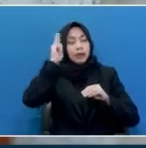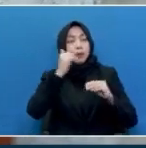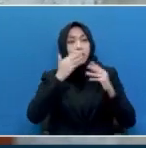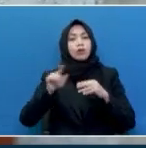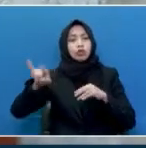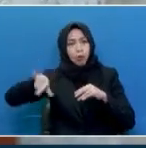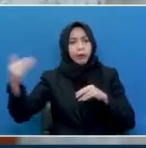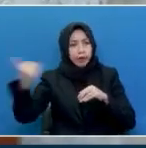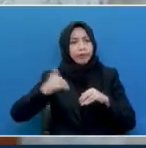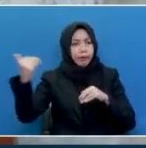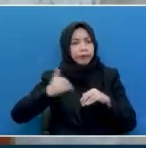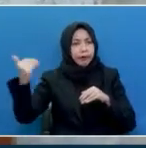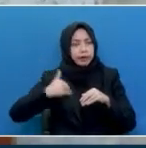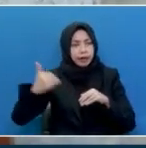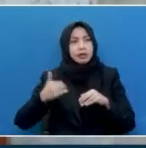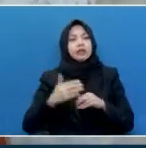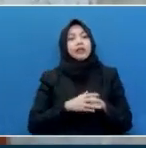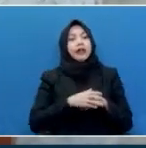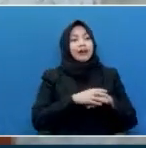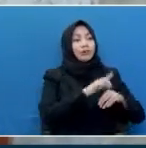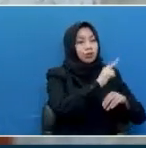ini belia yang kesembil